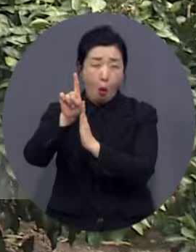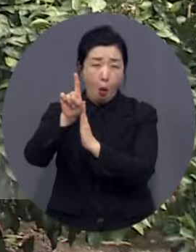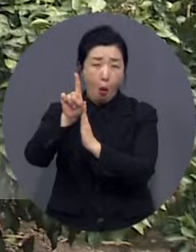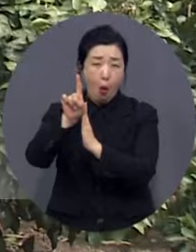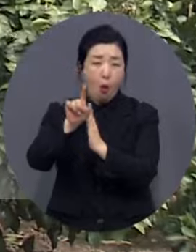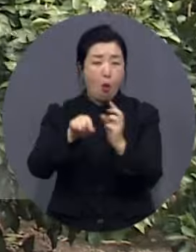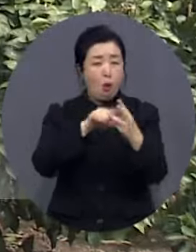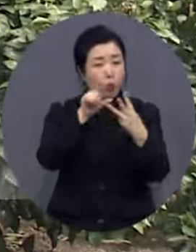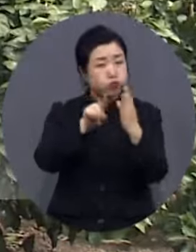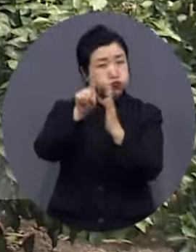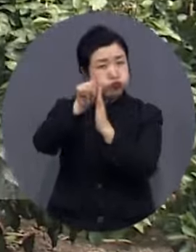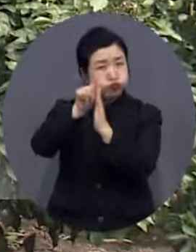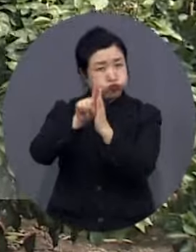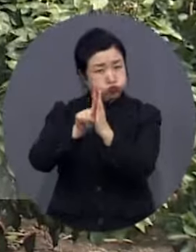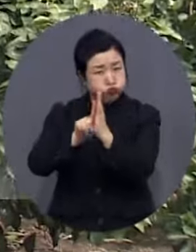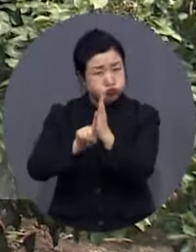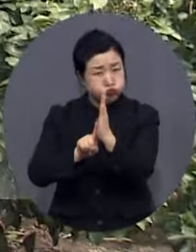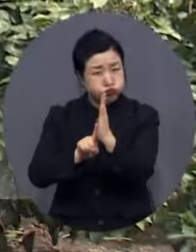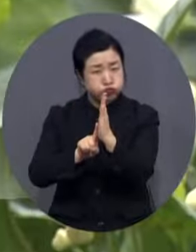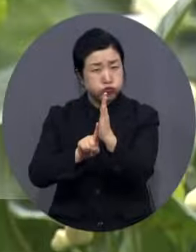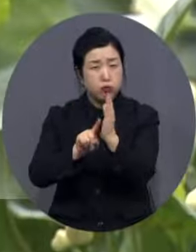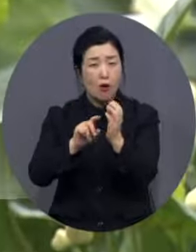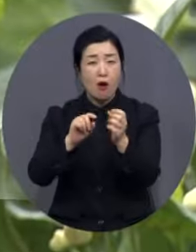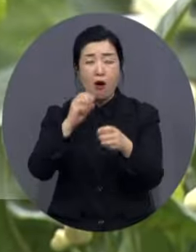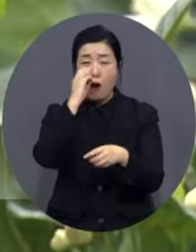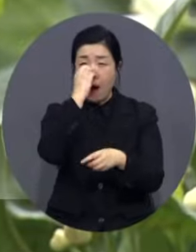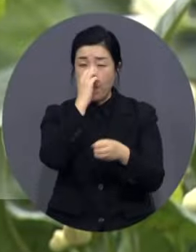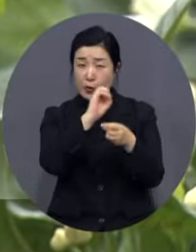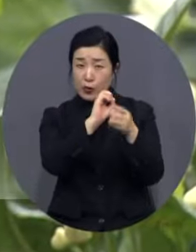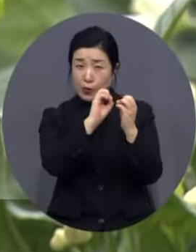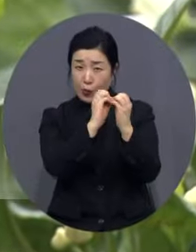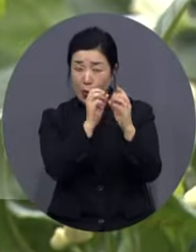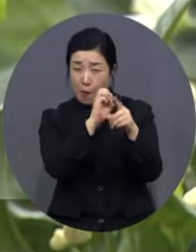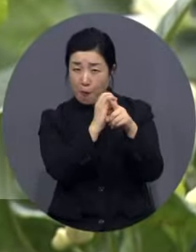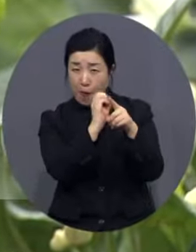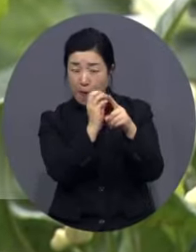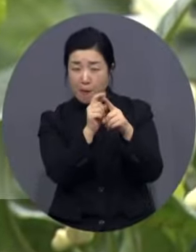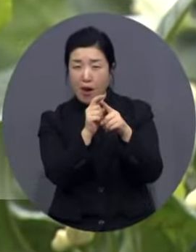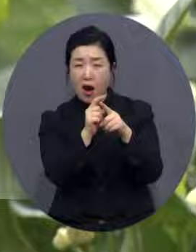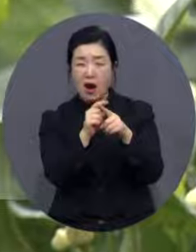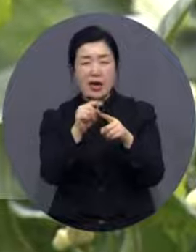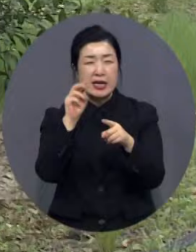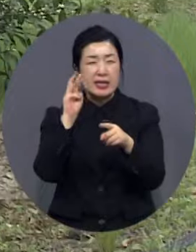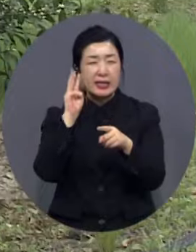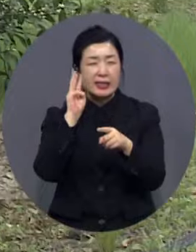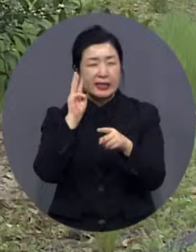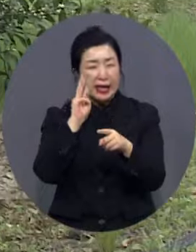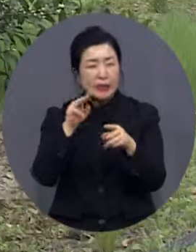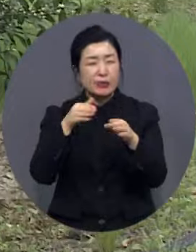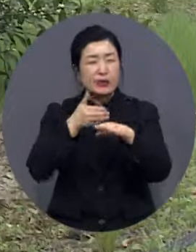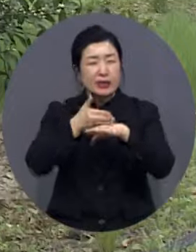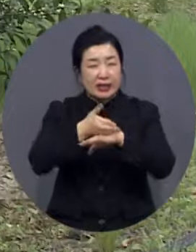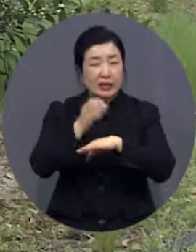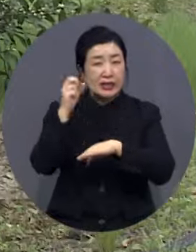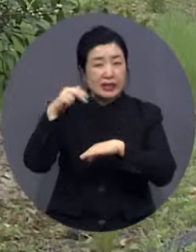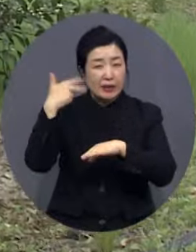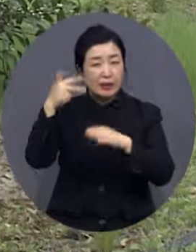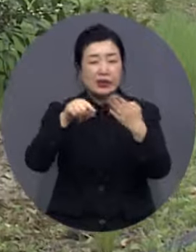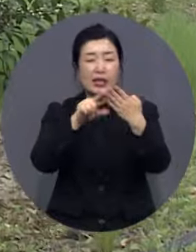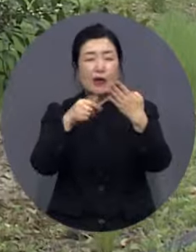내려가면서 올해 감결 꽃은 평년과 비슷하고 지난해보다 3일 늦은 다음달 9일 활짝 필